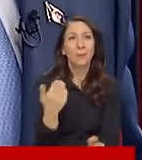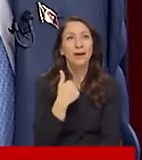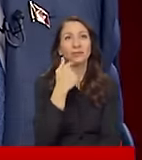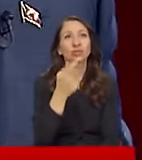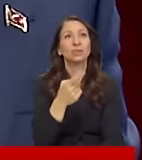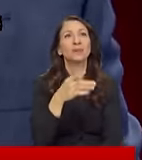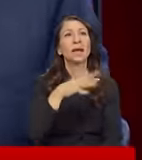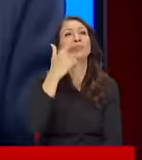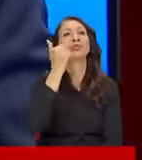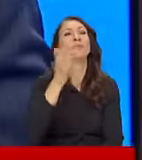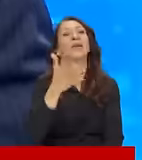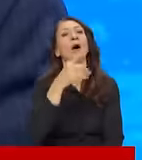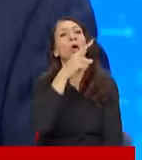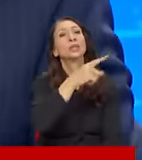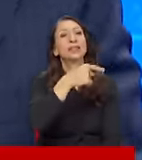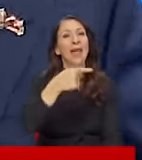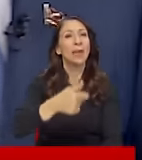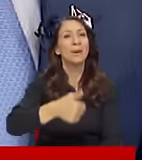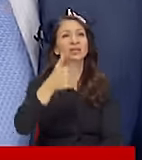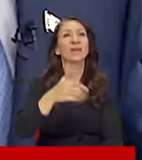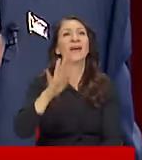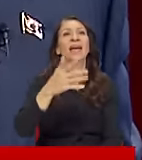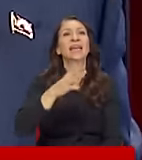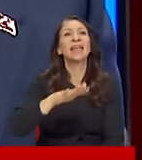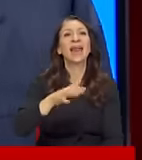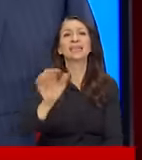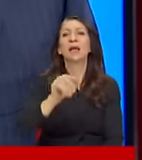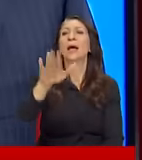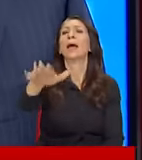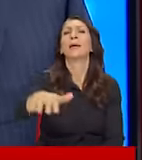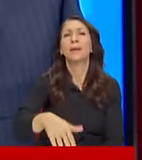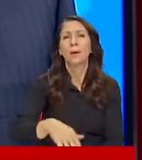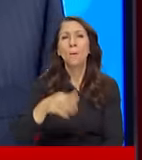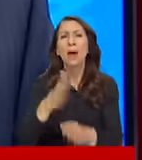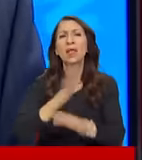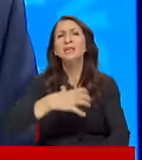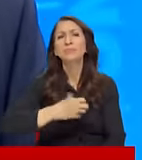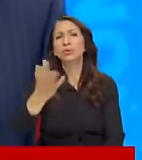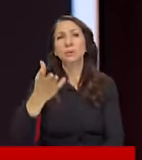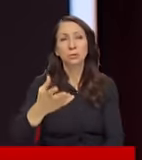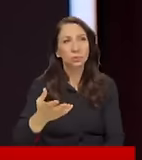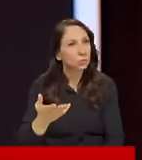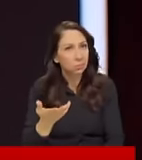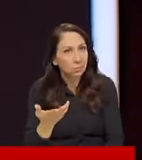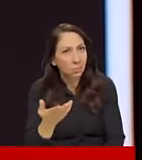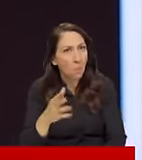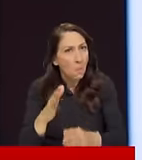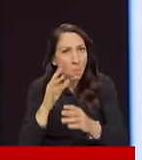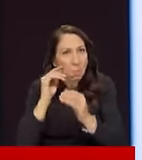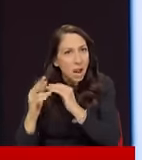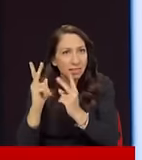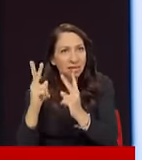ki bir genel müdürüme veya oradaki daire başkanına veya genel sekretere, ey genel sekreter malına sahip çık. Ya milletin